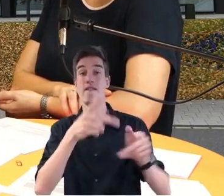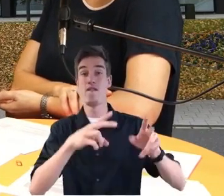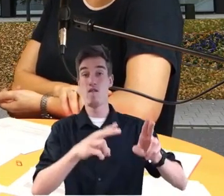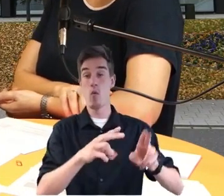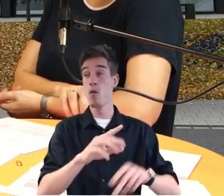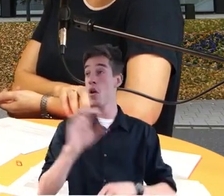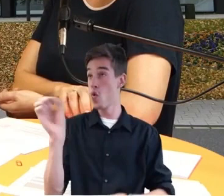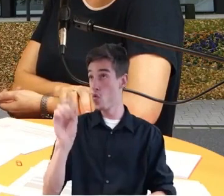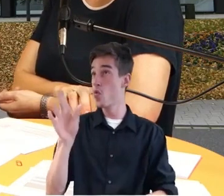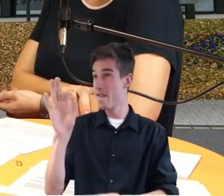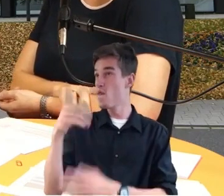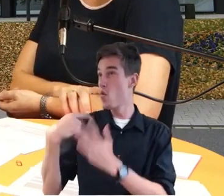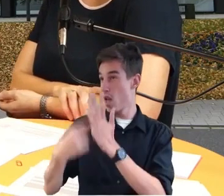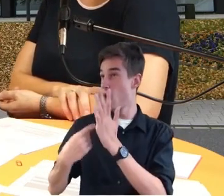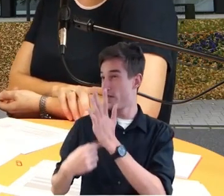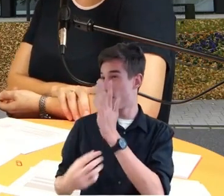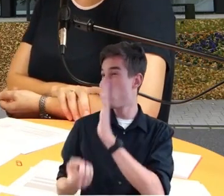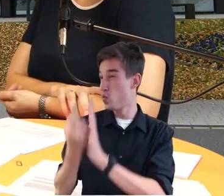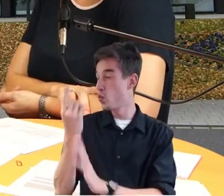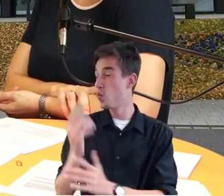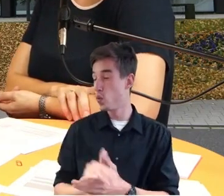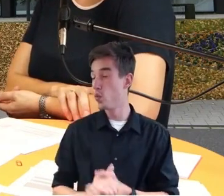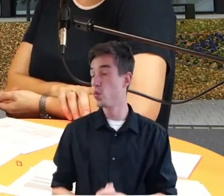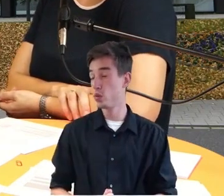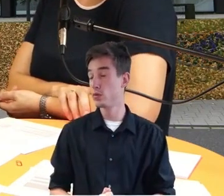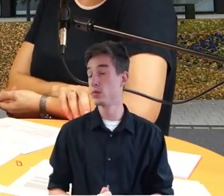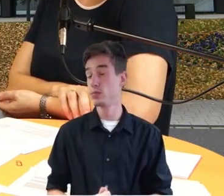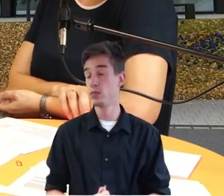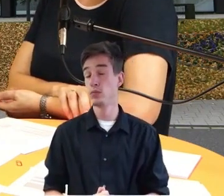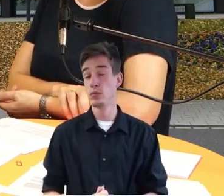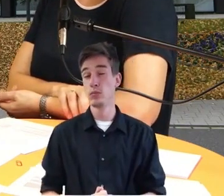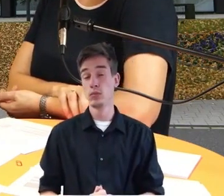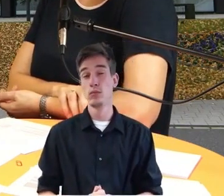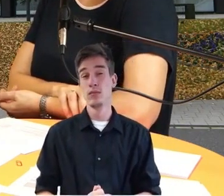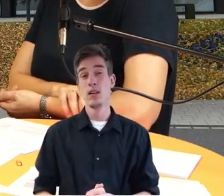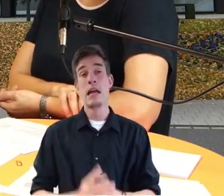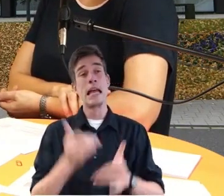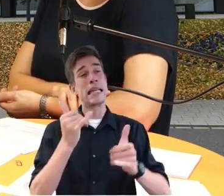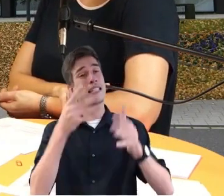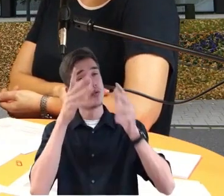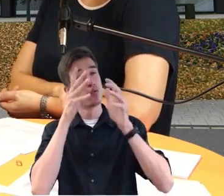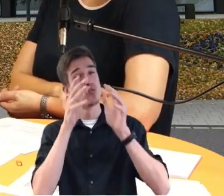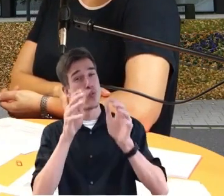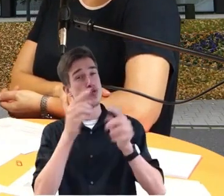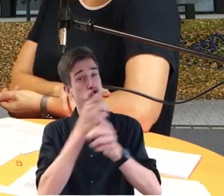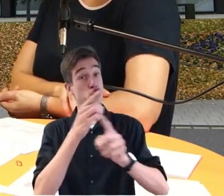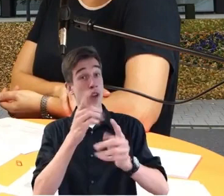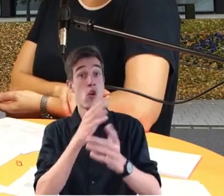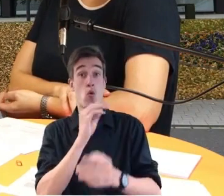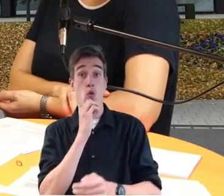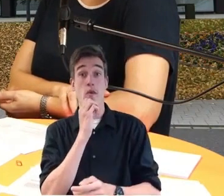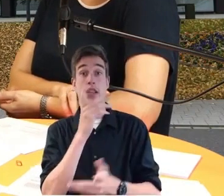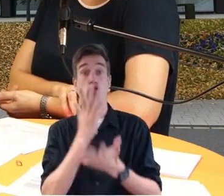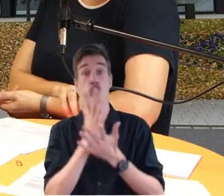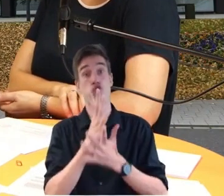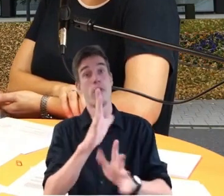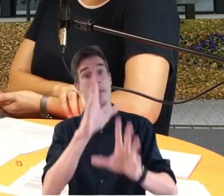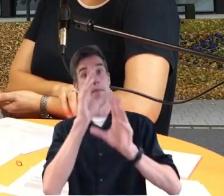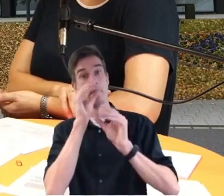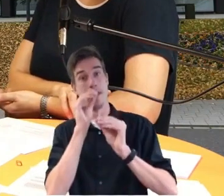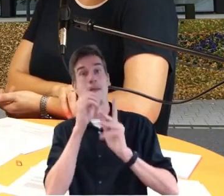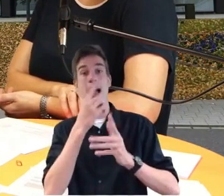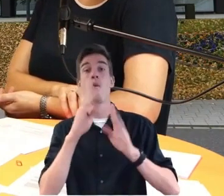schon eine große herausforderung und ich hoffe jeder der uns zugehört hat hat auch mitgekriegt dass er die betten in den